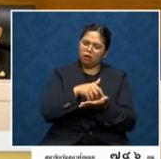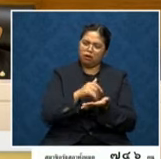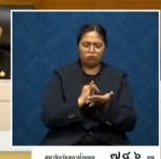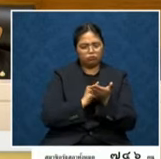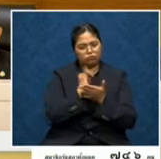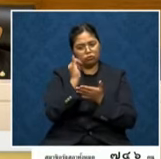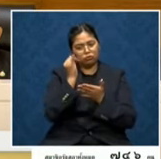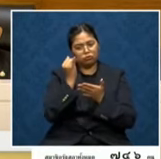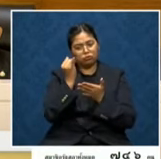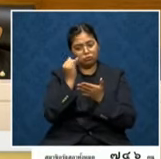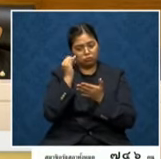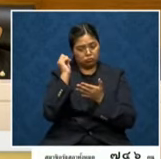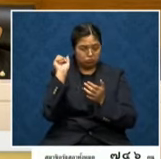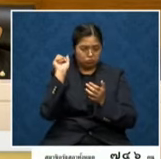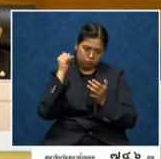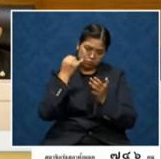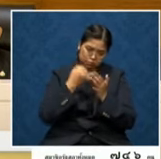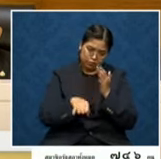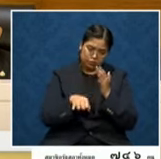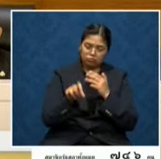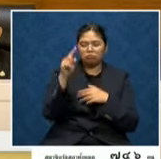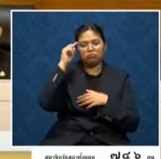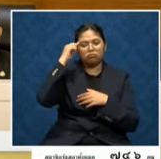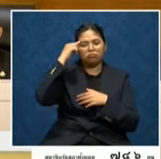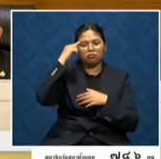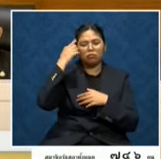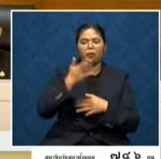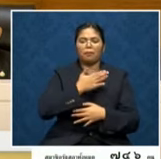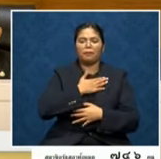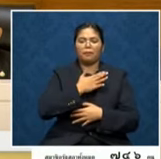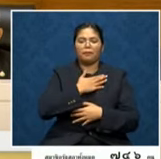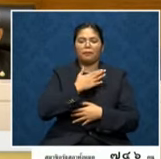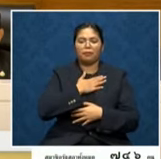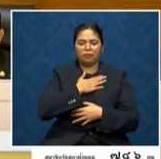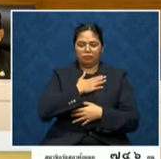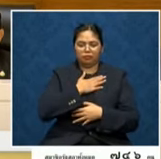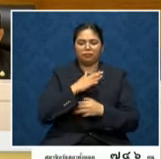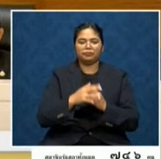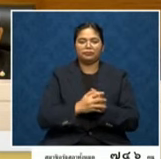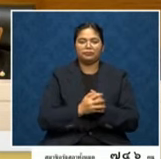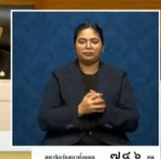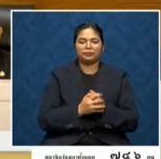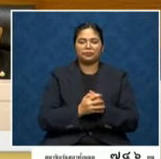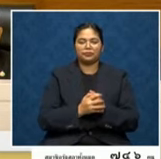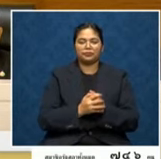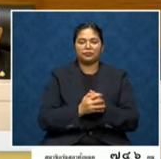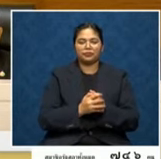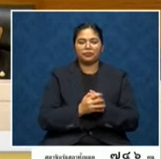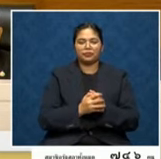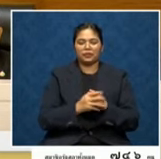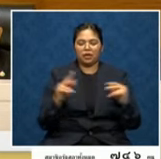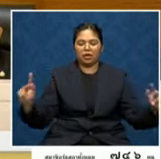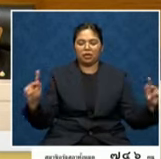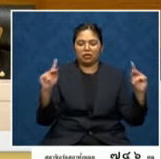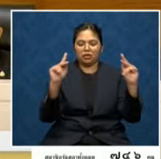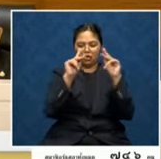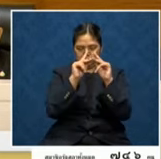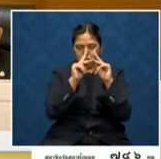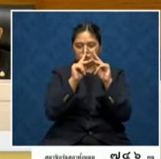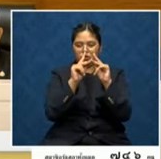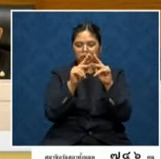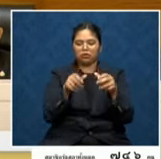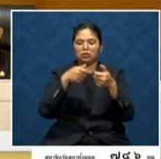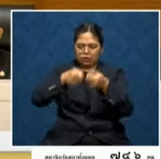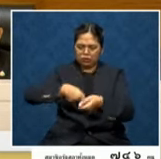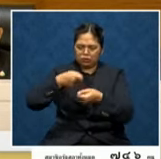นะครับกับผมเองในฐานะที่อยู่กระทรวงนี้มานานพอสมควร